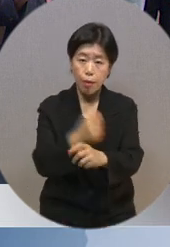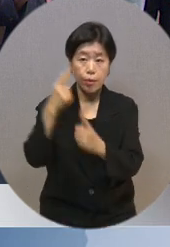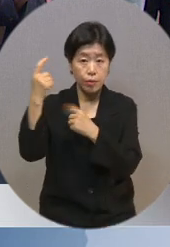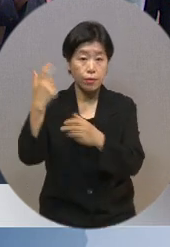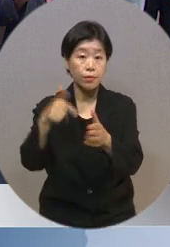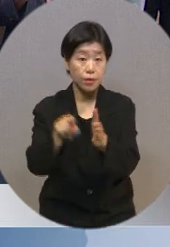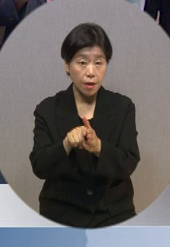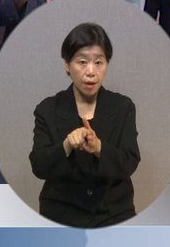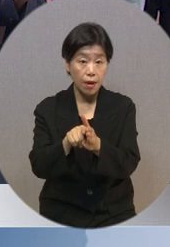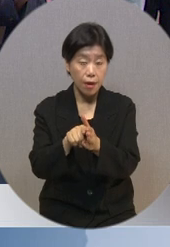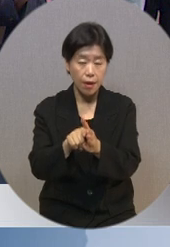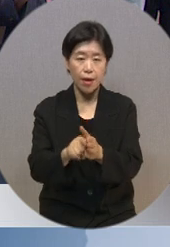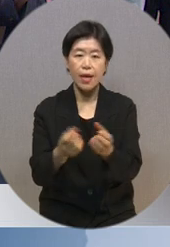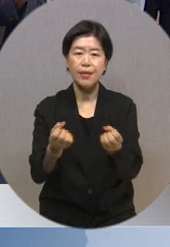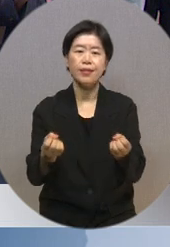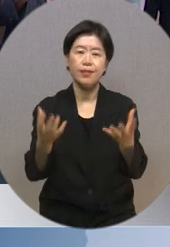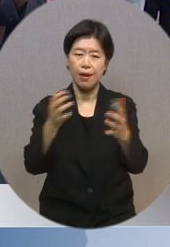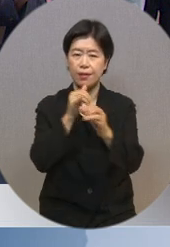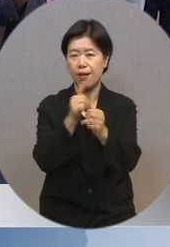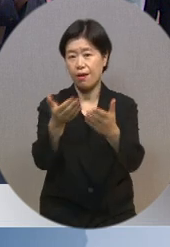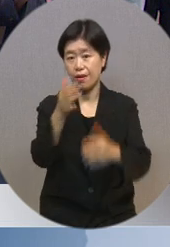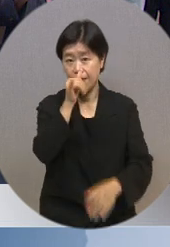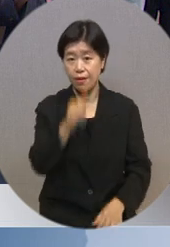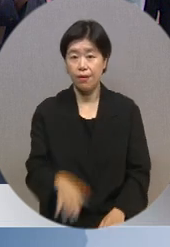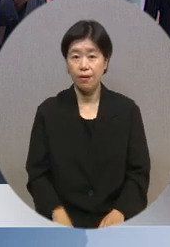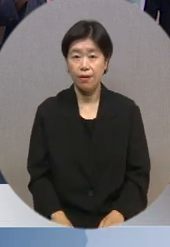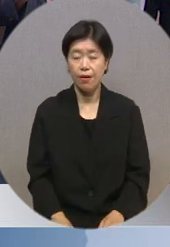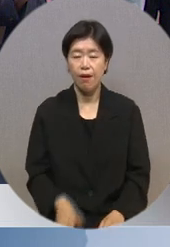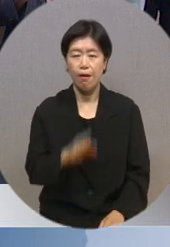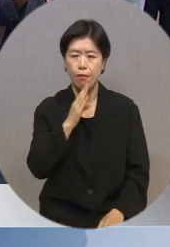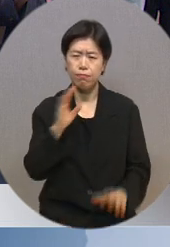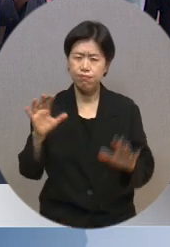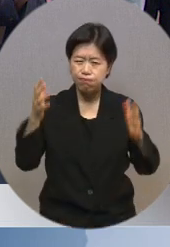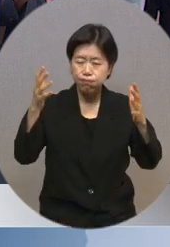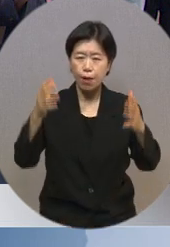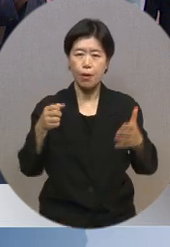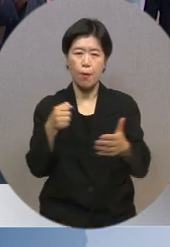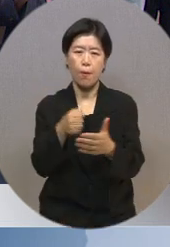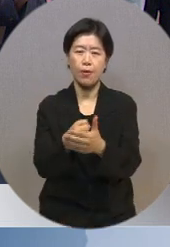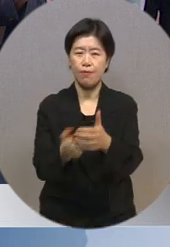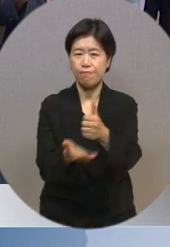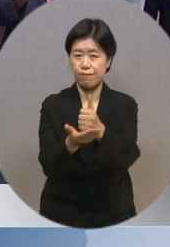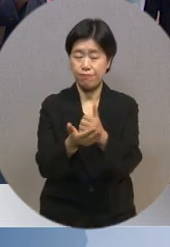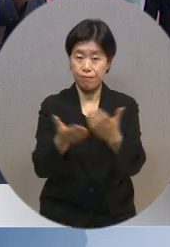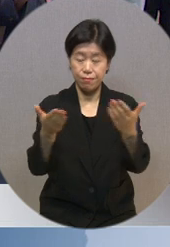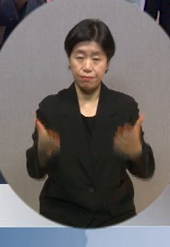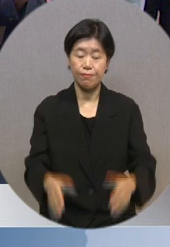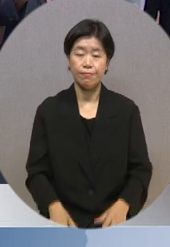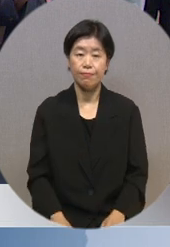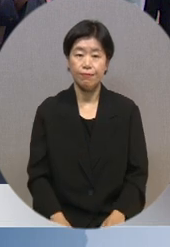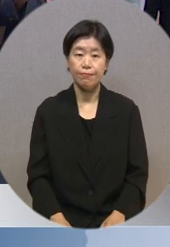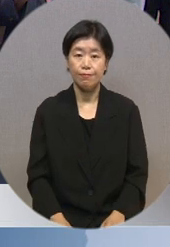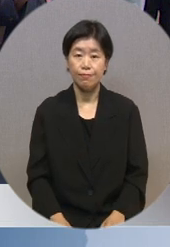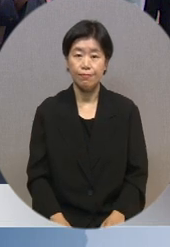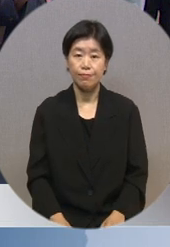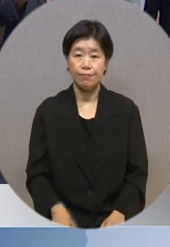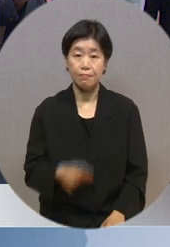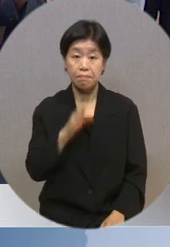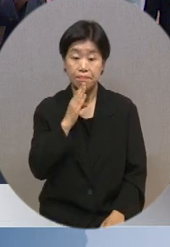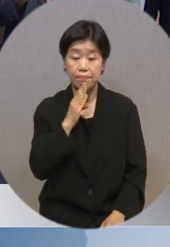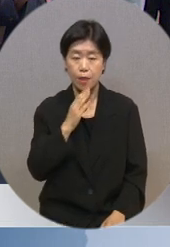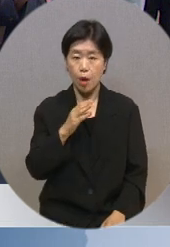기리기 위해 마련된 시상식에서는 수상자들에게 아낌없는 용기와 격려가 쏟아졌는데요. 밝고